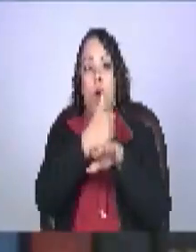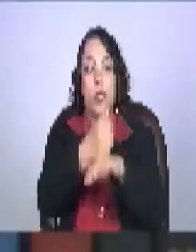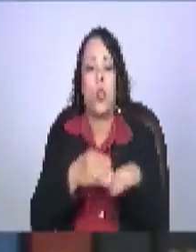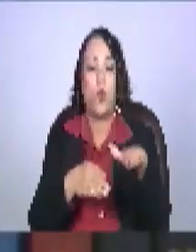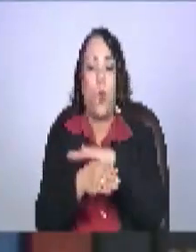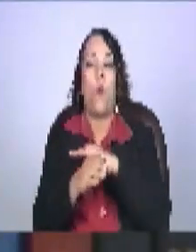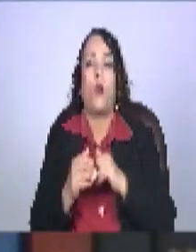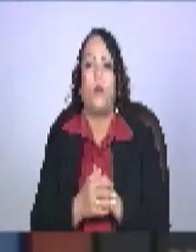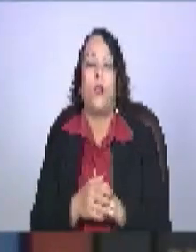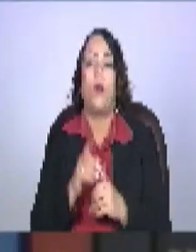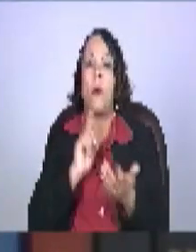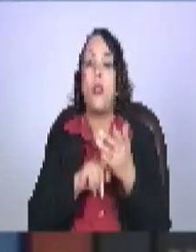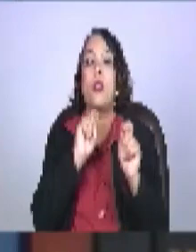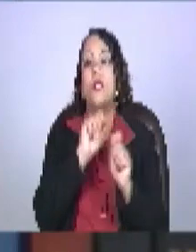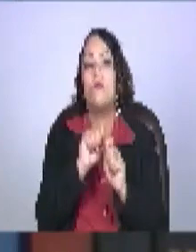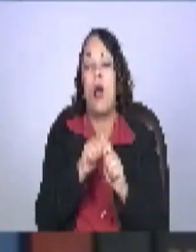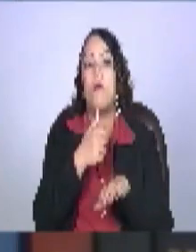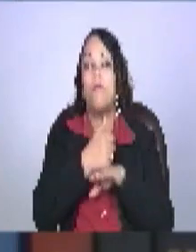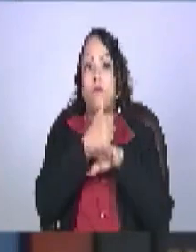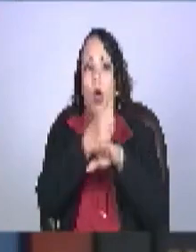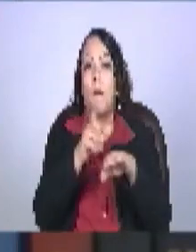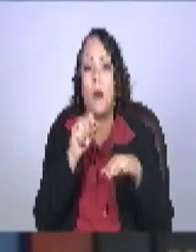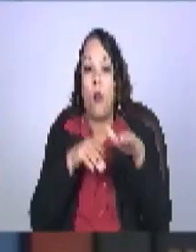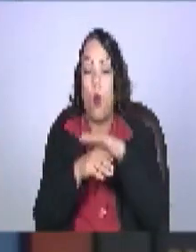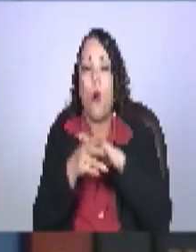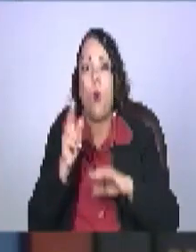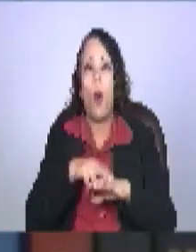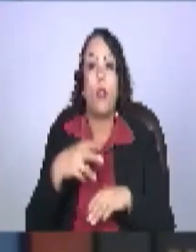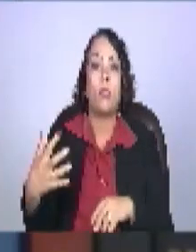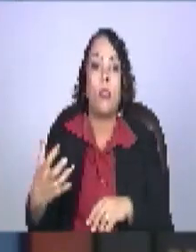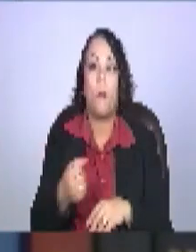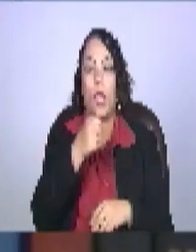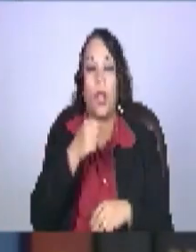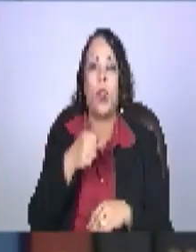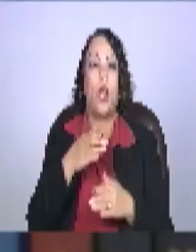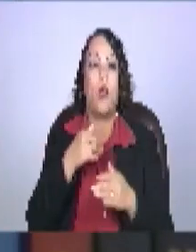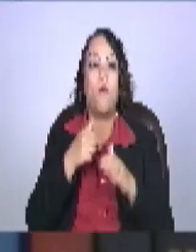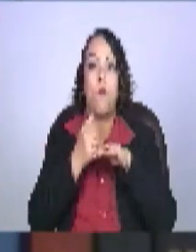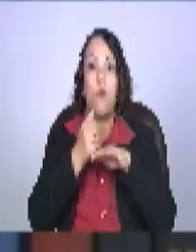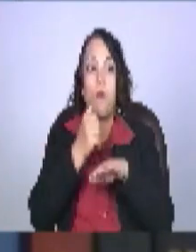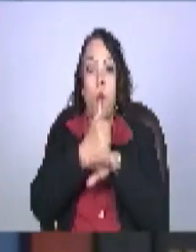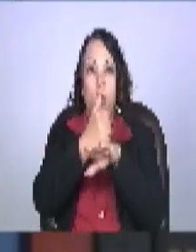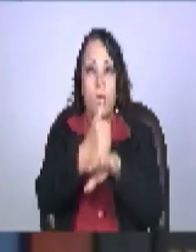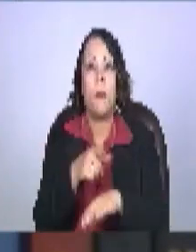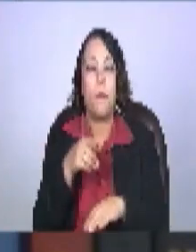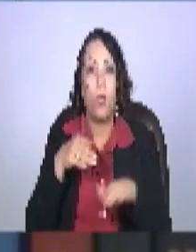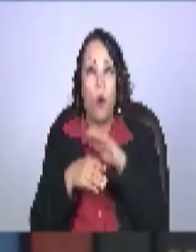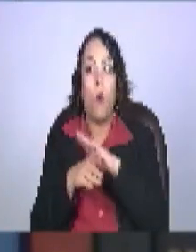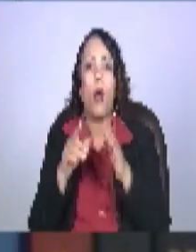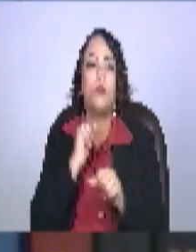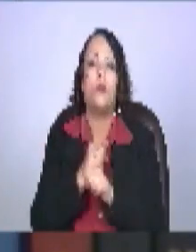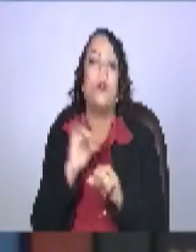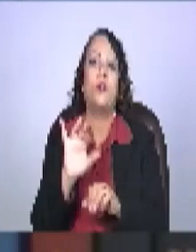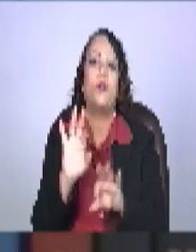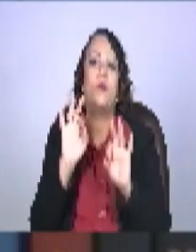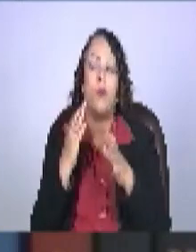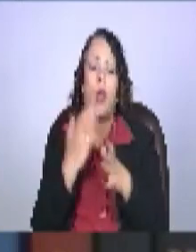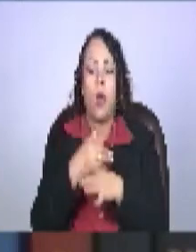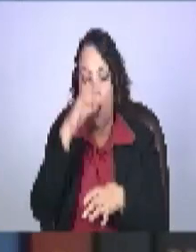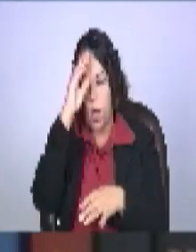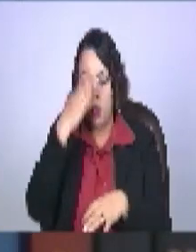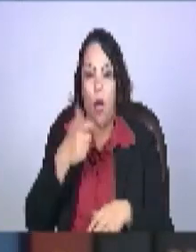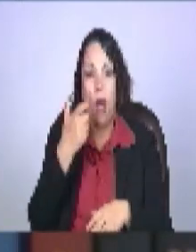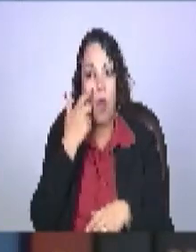الداخل واصلاح المؤسسات من الداخل وتمكين المؤسسات من الداخل يعتبر عمل مهم جدا اذا كنا